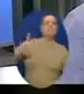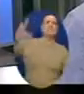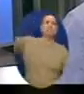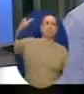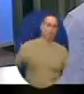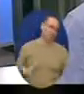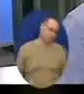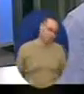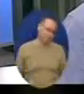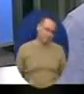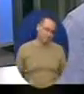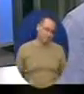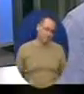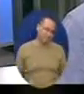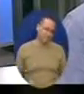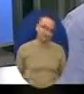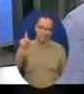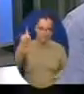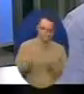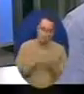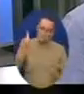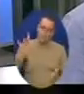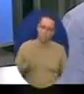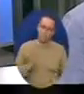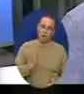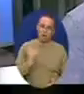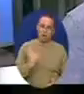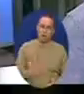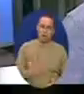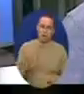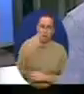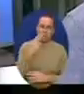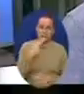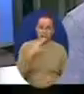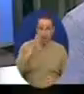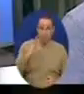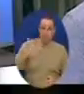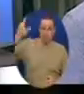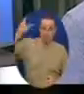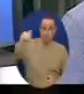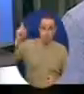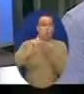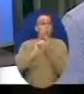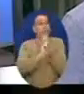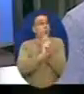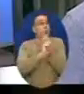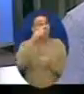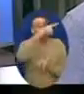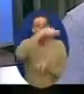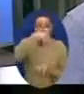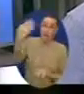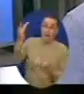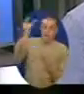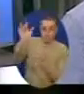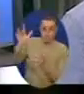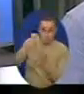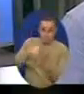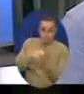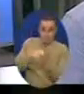והנקודה הזאת היא מאוד מאוד מסוכנת למדינת ישראל. כי אם הצפון היום תלוי בהטבות מס, אז החוסן